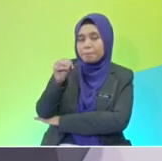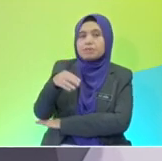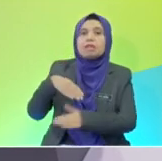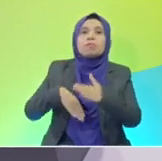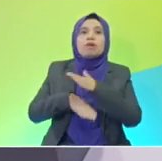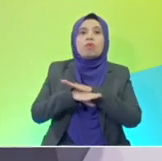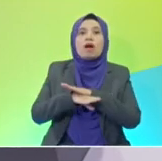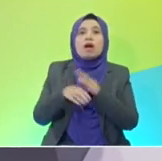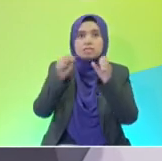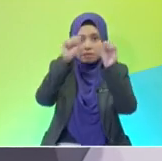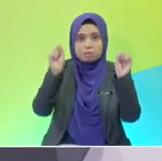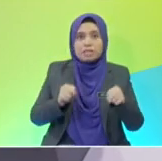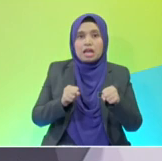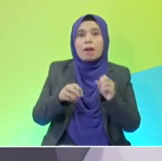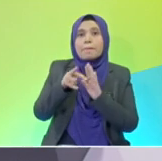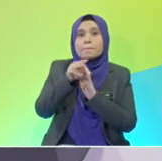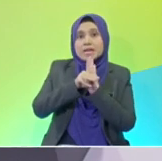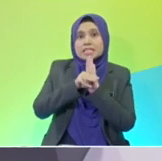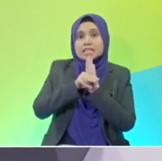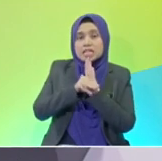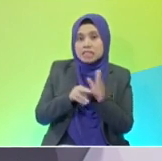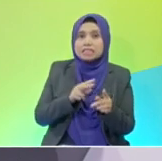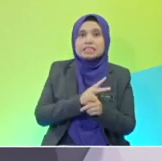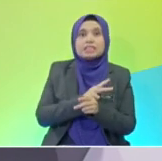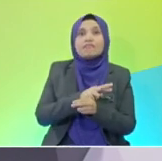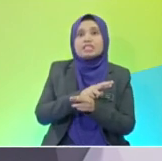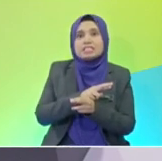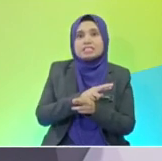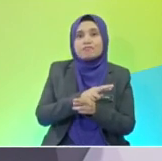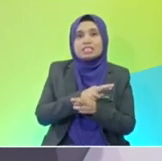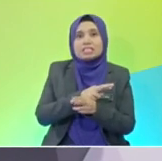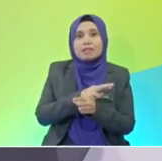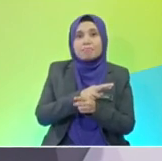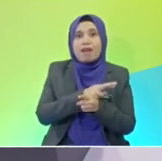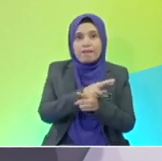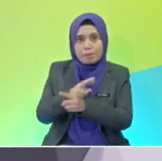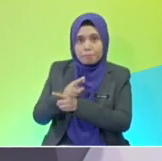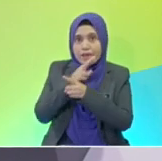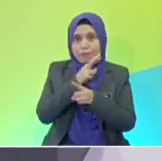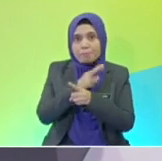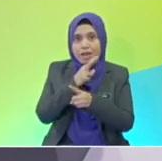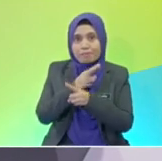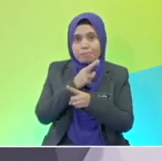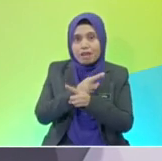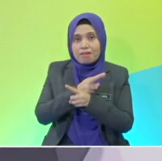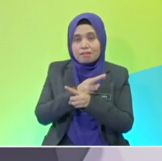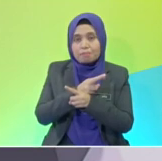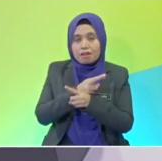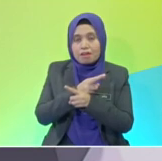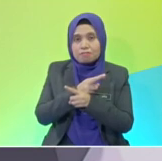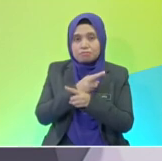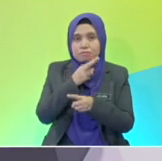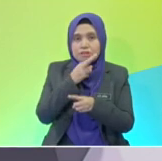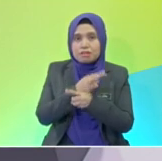MTV meses paklatan penyejukkan dan kenyamanan udara Oke jadi murid kami tahulah secara singkat